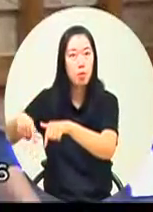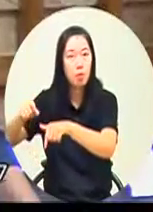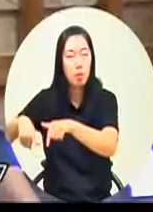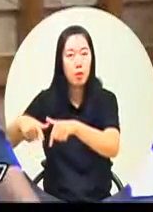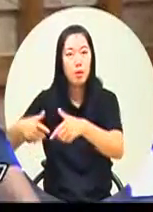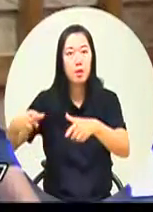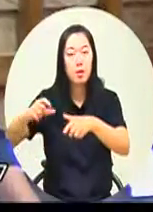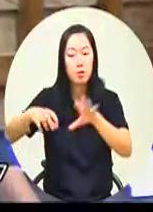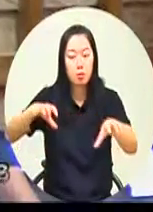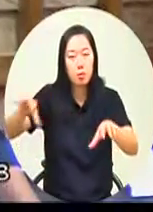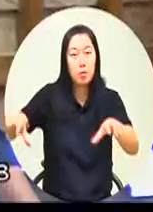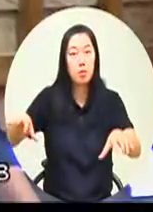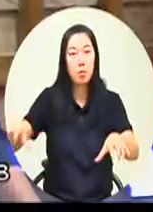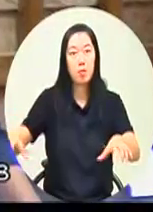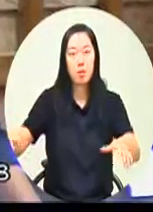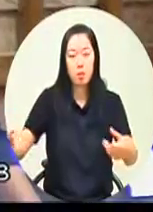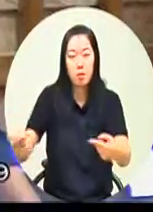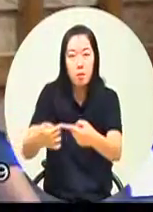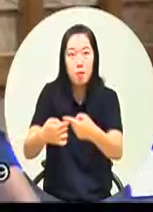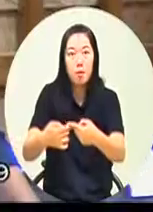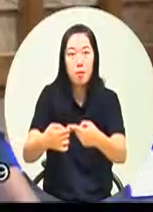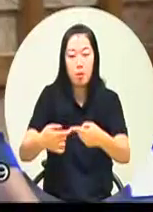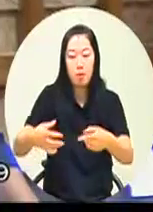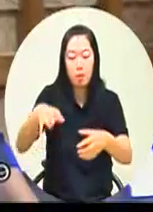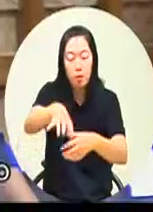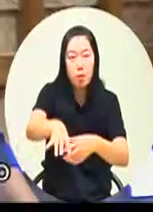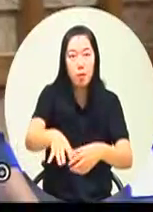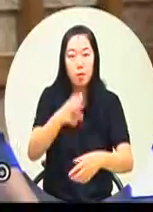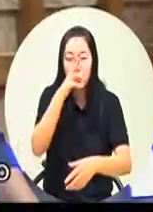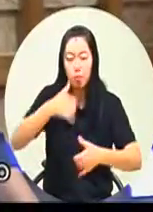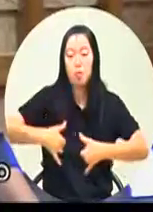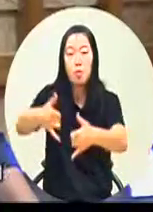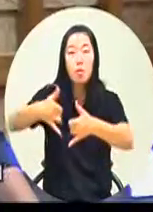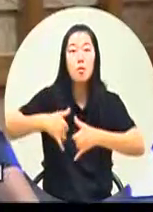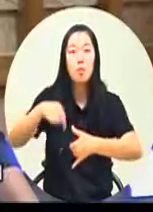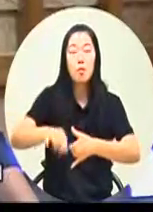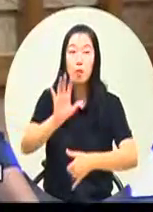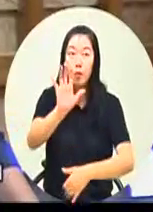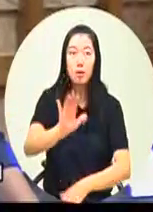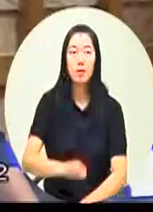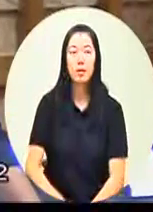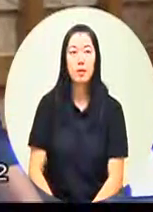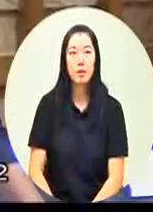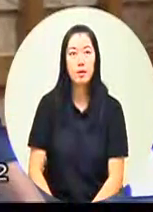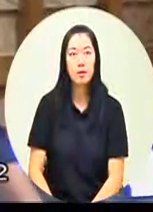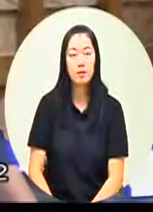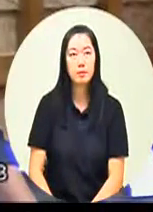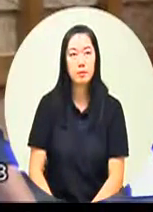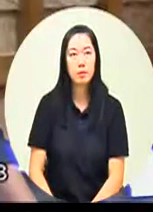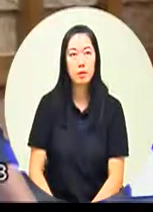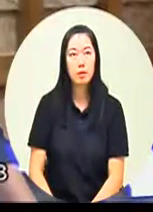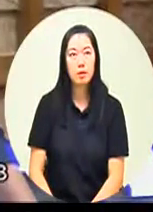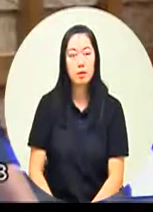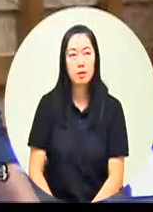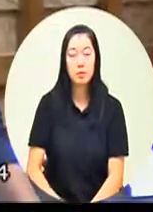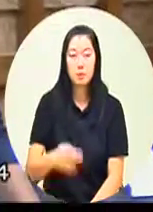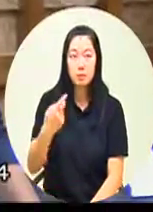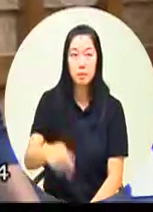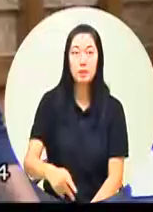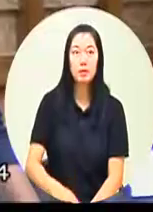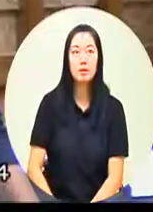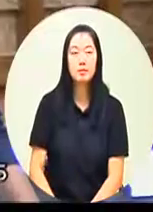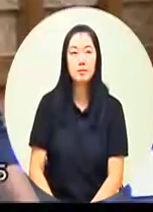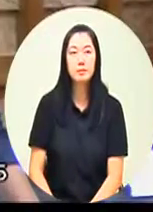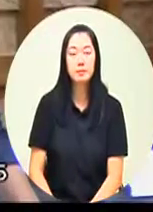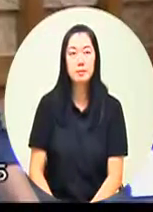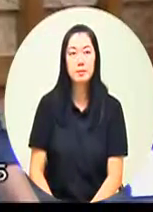地人要来看，我都不知道要怎么报那个道路。所以我们交通局之前也有提到，我们